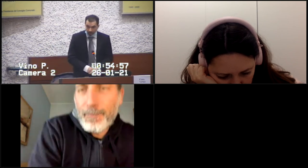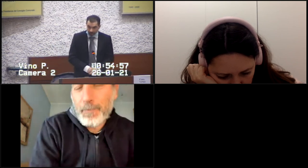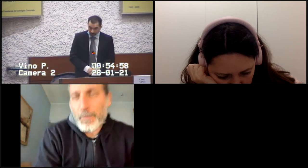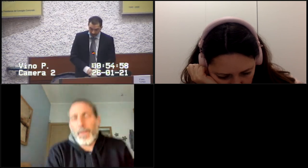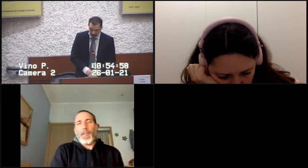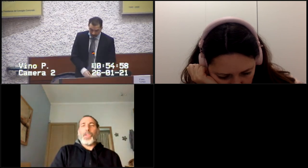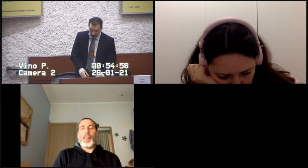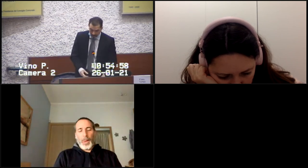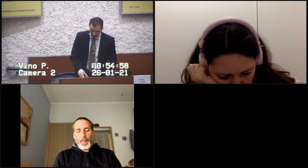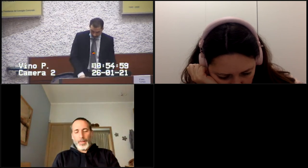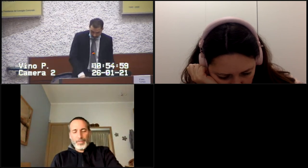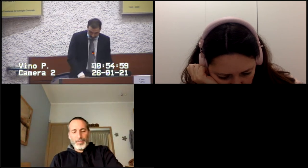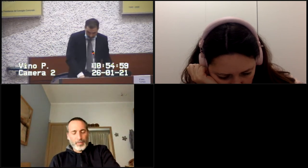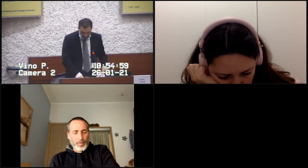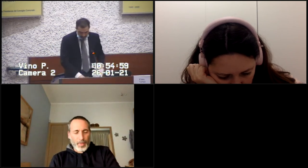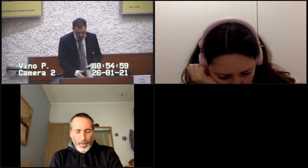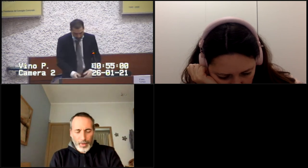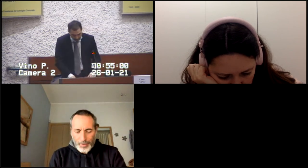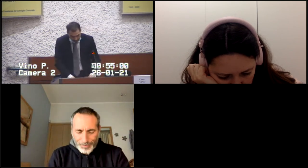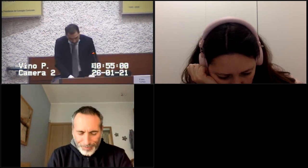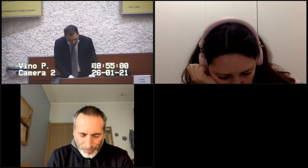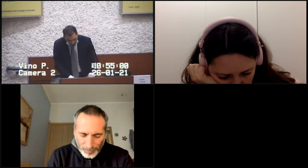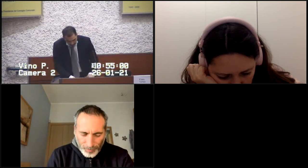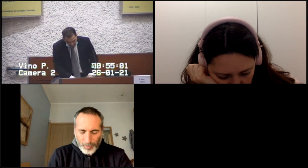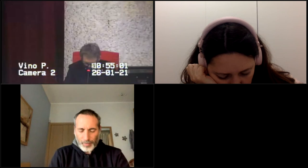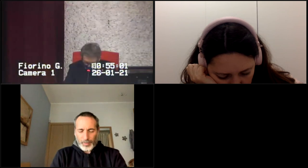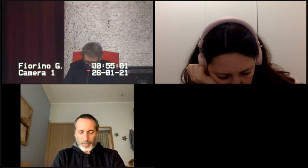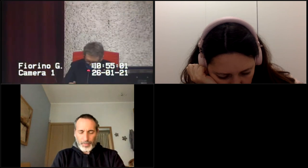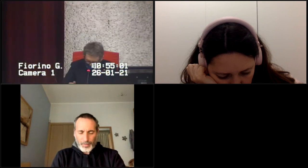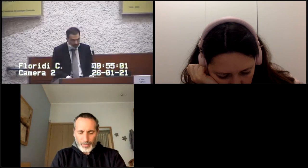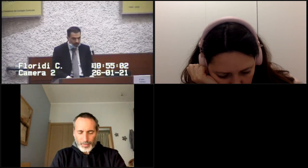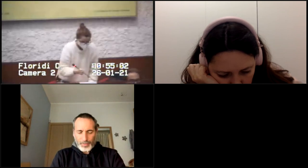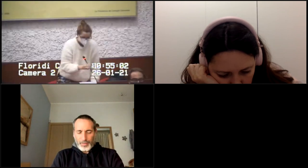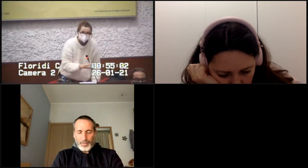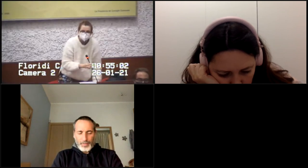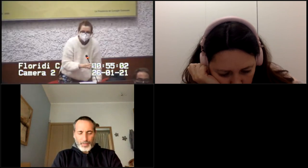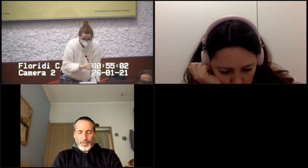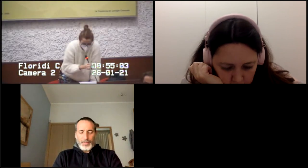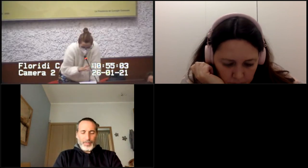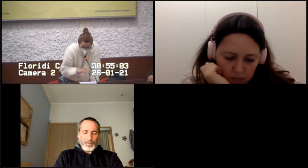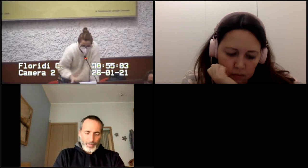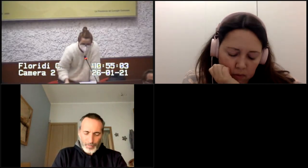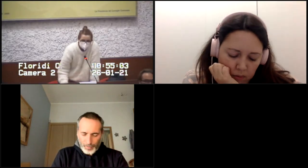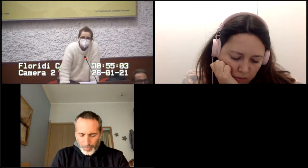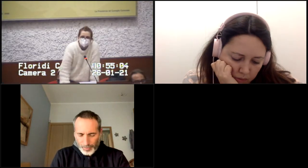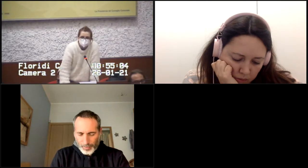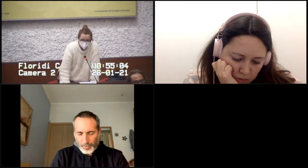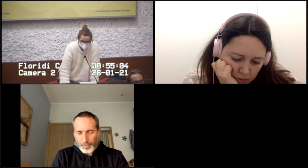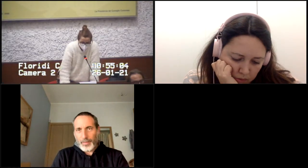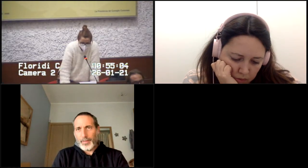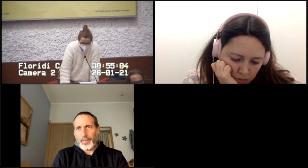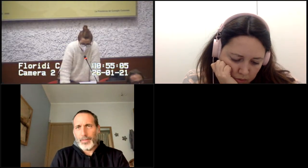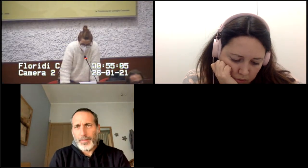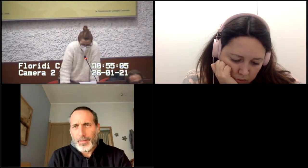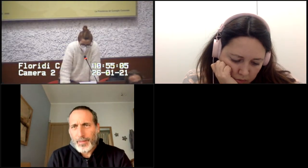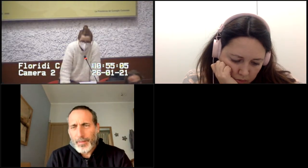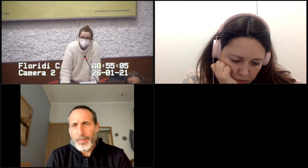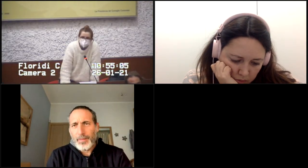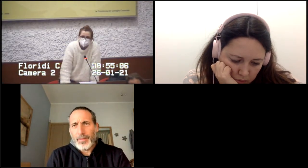tutto questo. Grazie. Sesto al primo posto, consigliera Floridi. Grazie Presidente, anche il mio voto